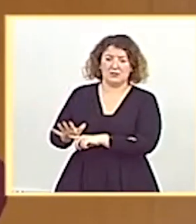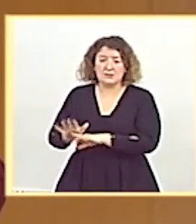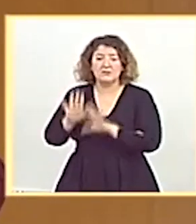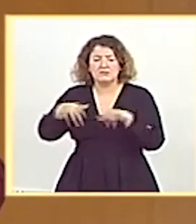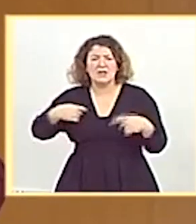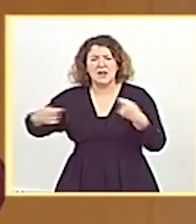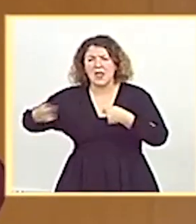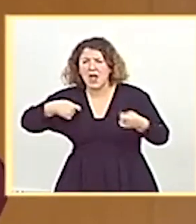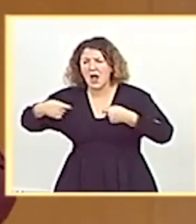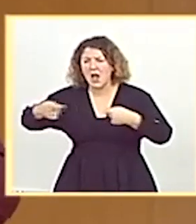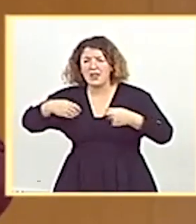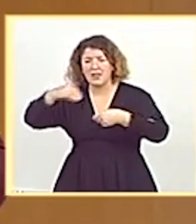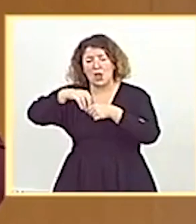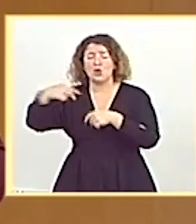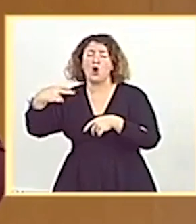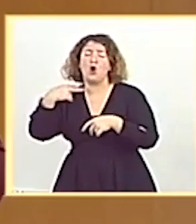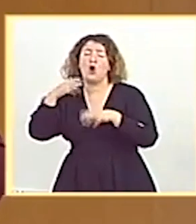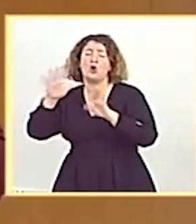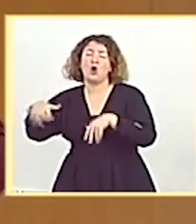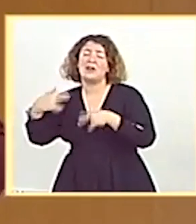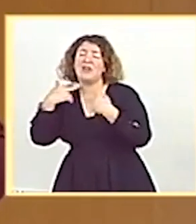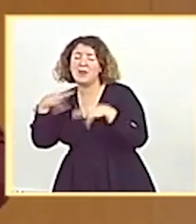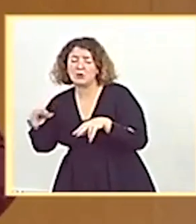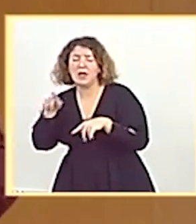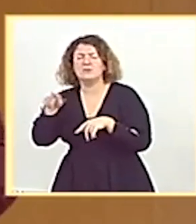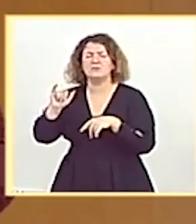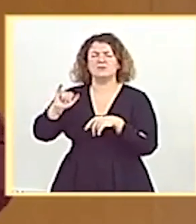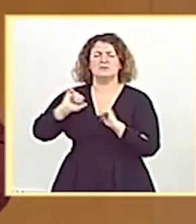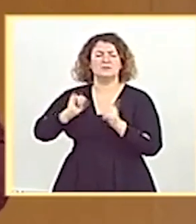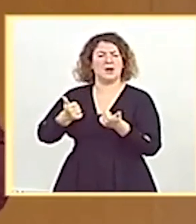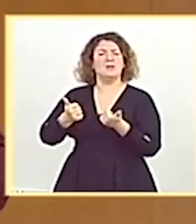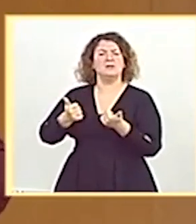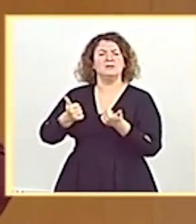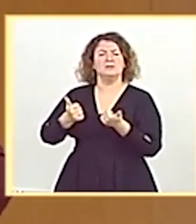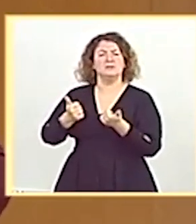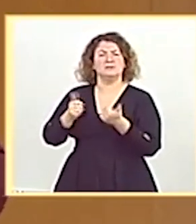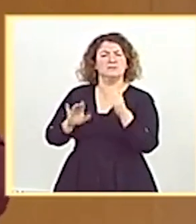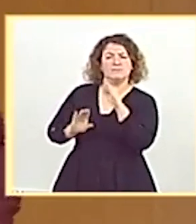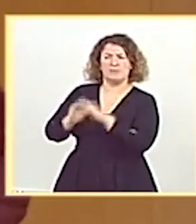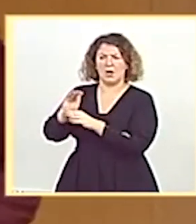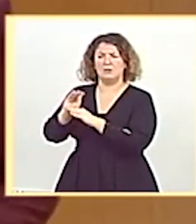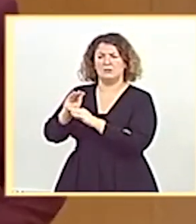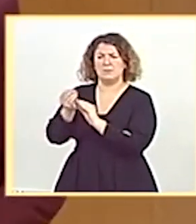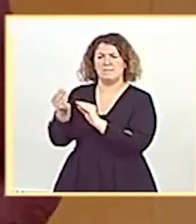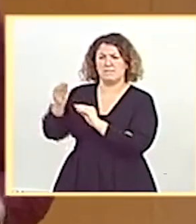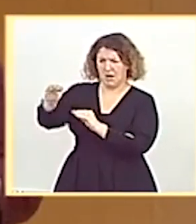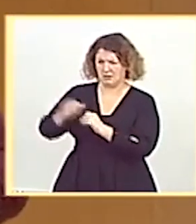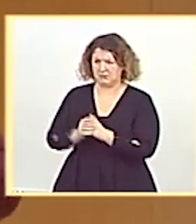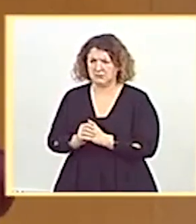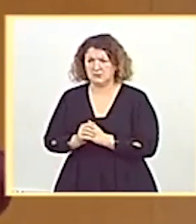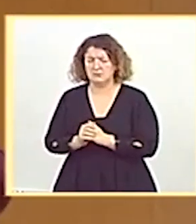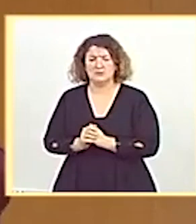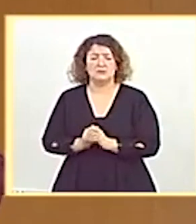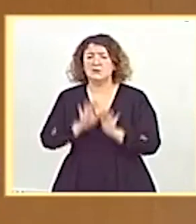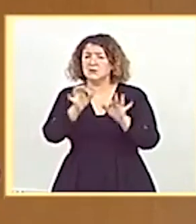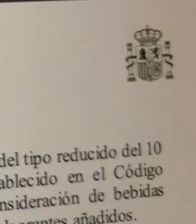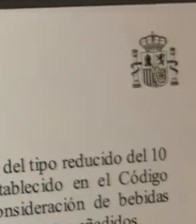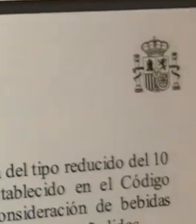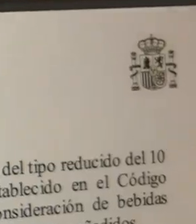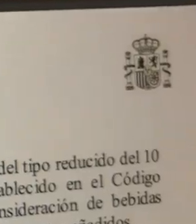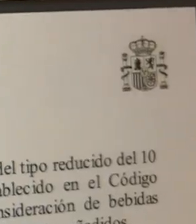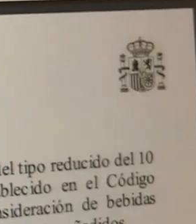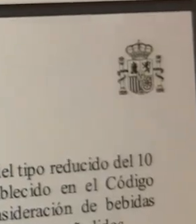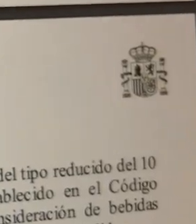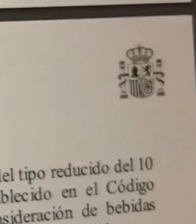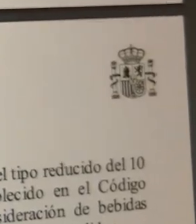per l'IVA incrementat al 21% a aquells sucs naturals que simplement portaven el sucre propi de la